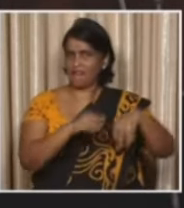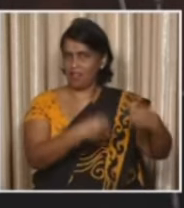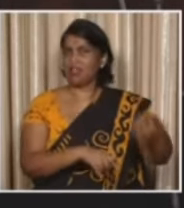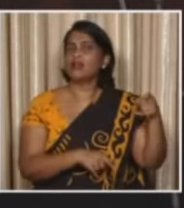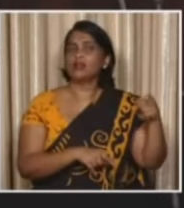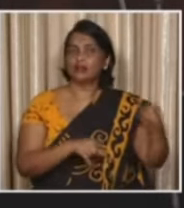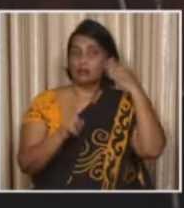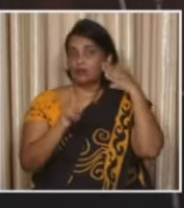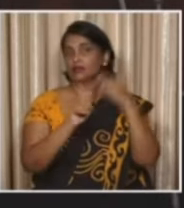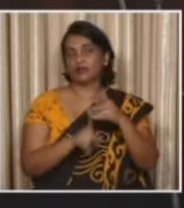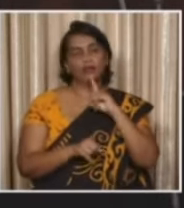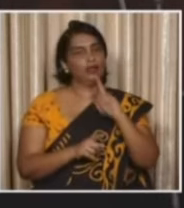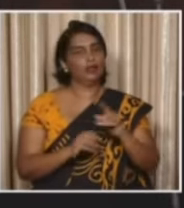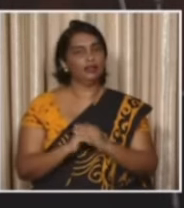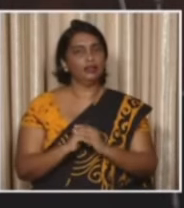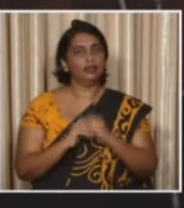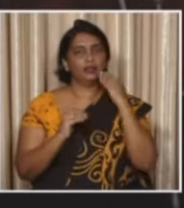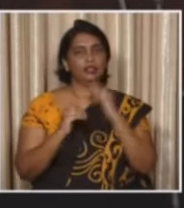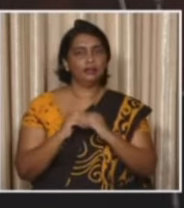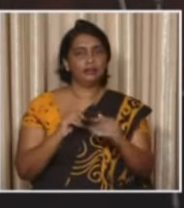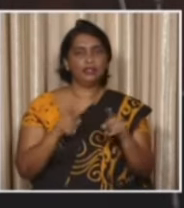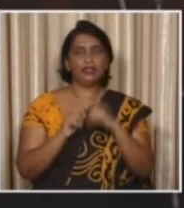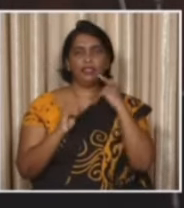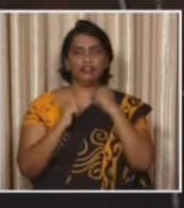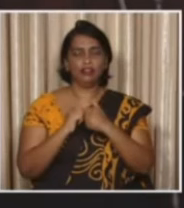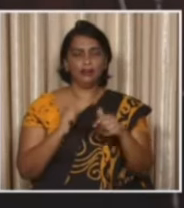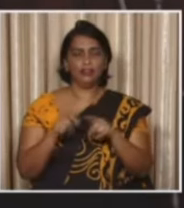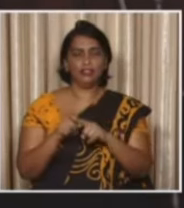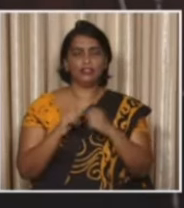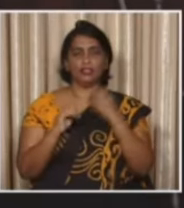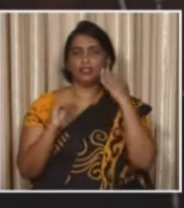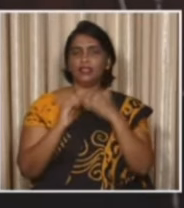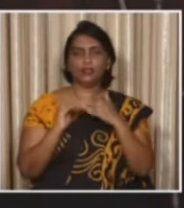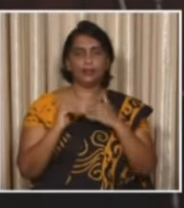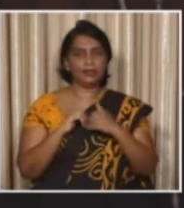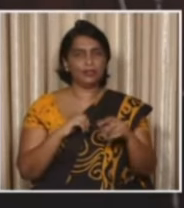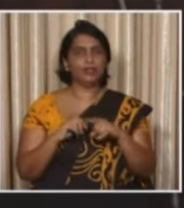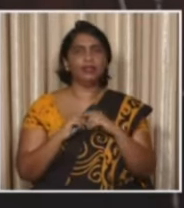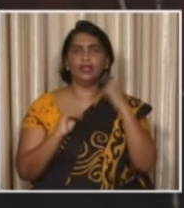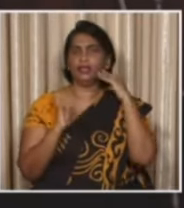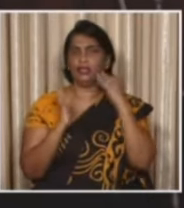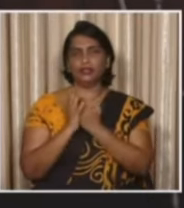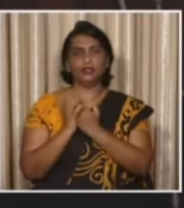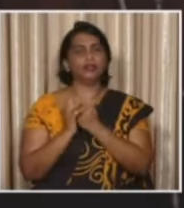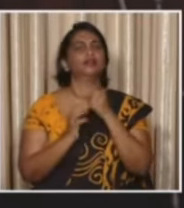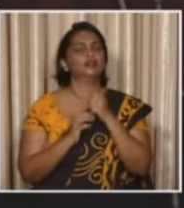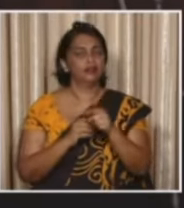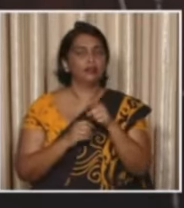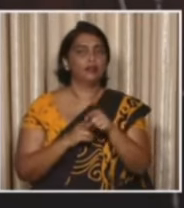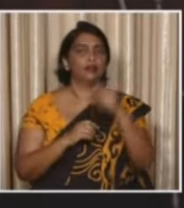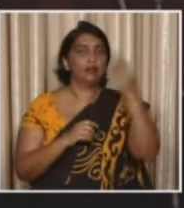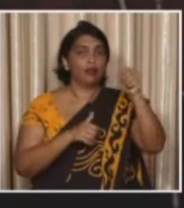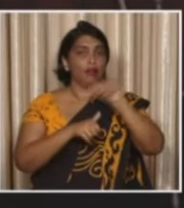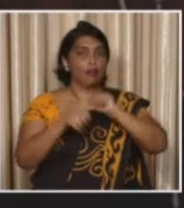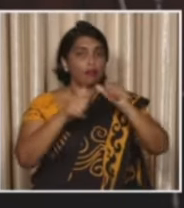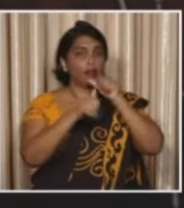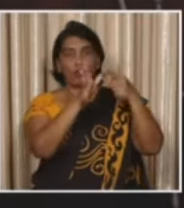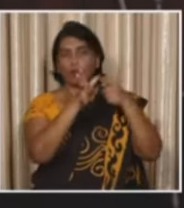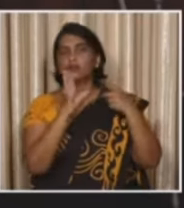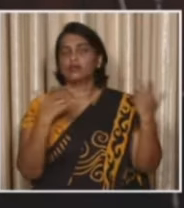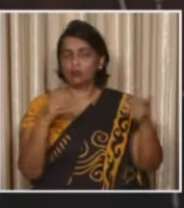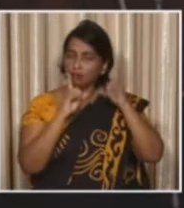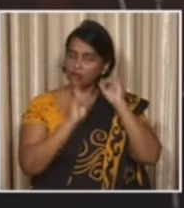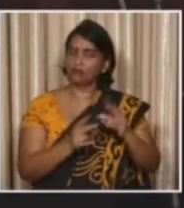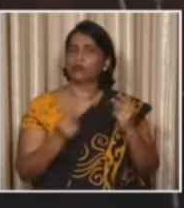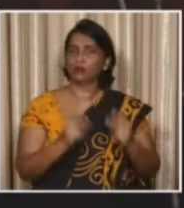පිළිබඳ අවධානය යොමු කරන්න කියලා මම කියනවා. ඒ වගේම අපි නිර්දේශ දුන්න ඒ නිර්දේශ වලටත් තාම හරියට මේ ආයතනයේ ප්‍රතිචාරයක් දක්වලා නැහැ. ඒ නිසා